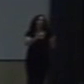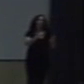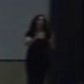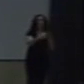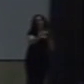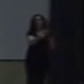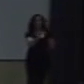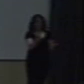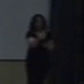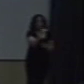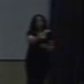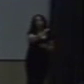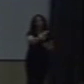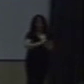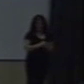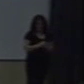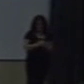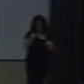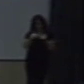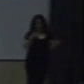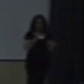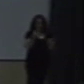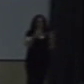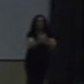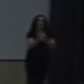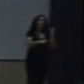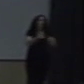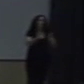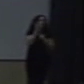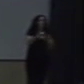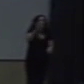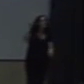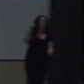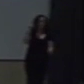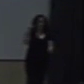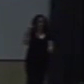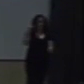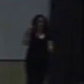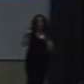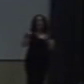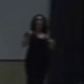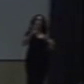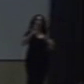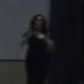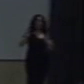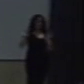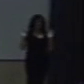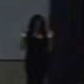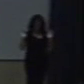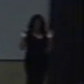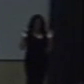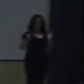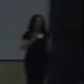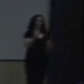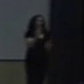qualitat s'ha de tenir més... S'ha de tenir aquesta experiència en l'edat d'oro, no? I en la que demanaves un dossier i et pujaven un dossier